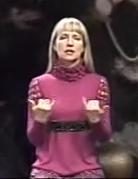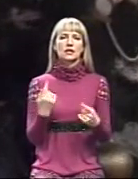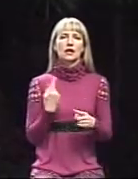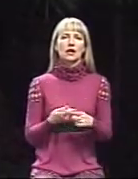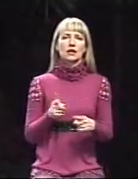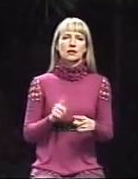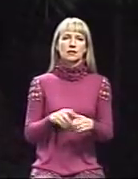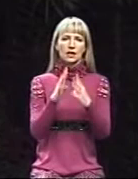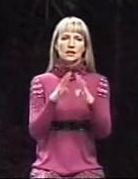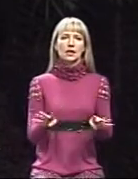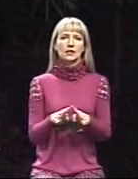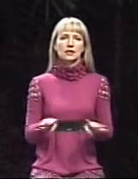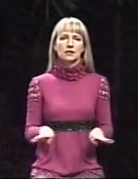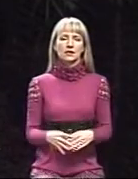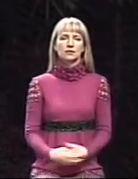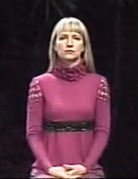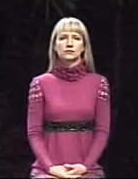ця ялинка.